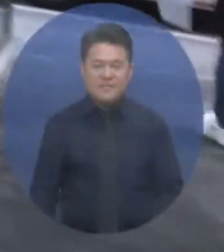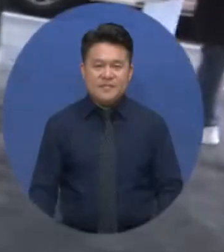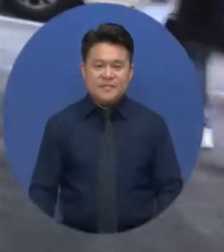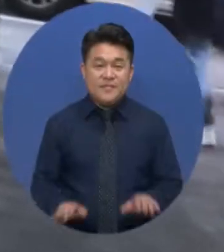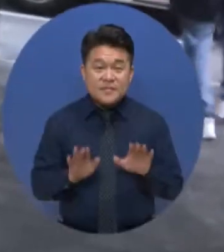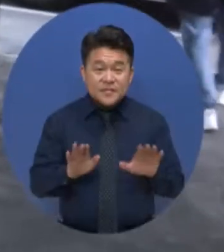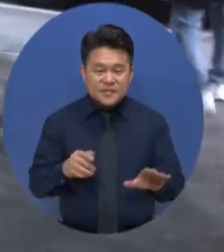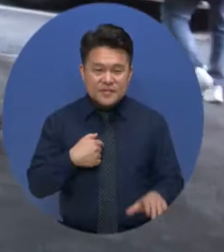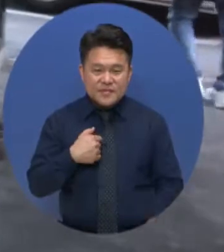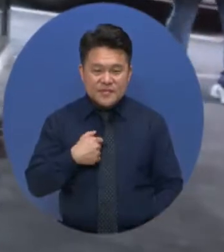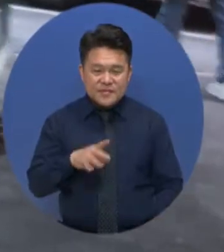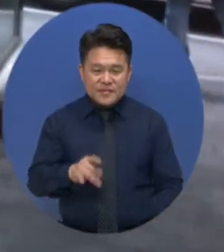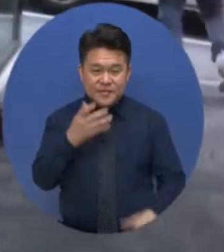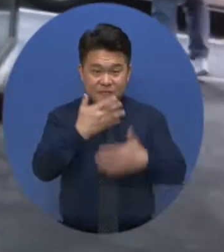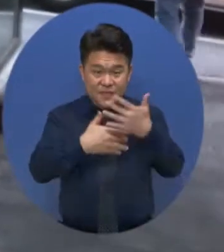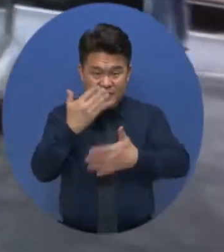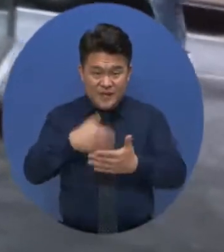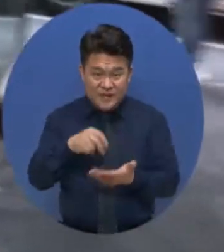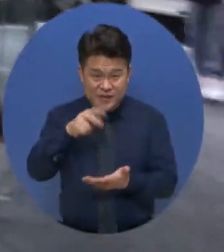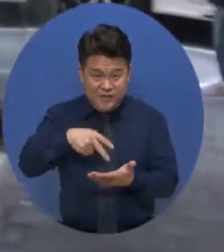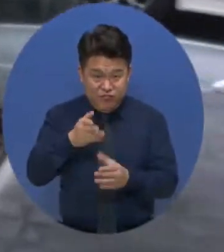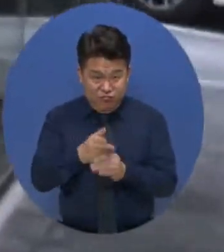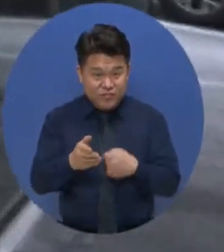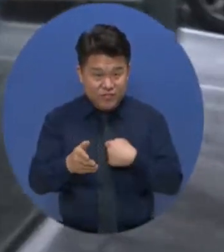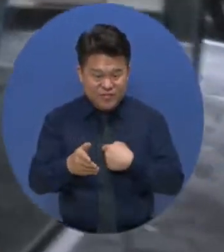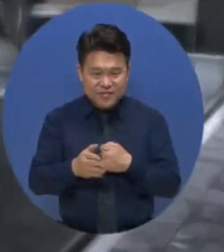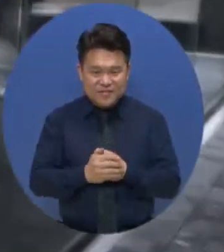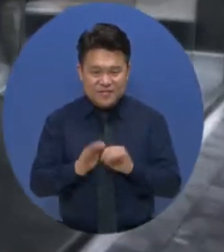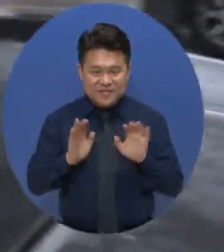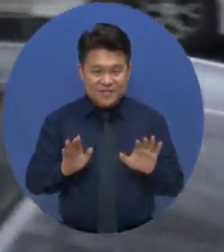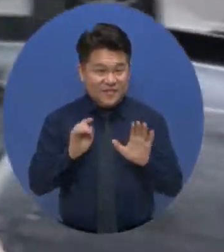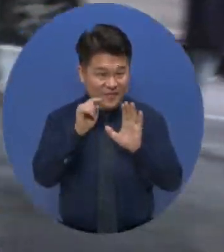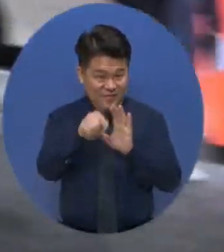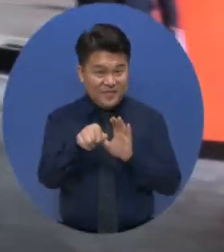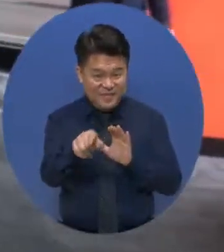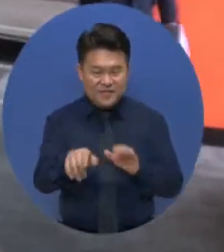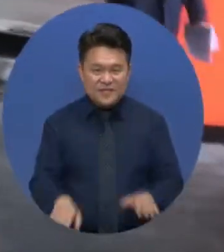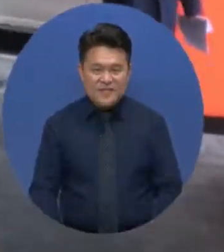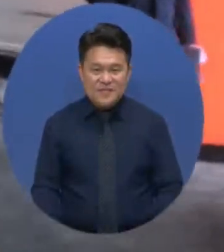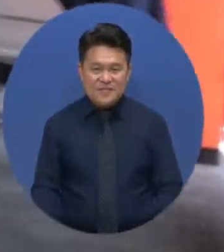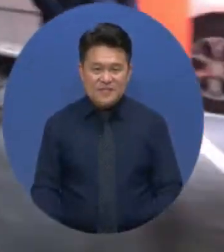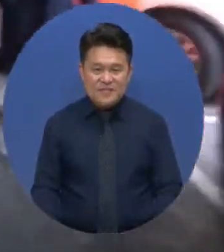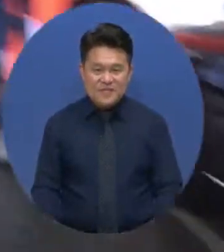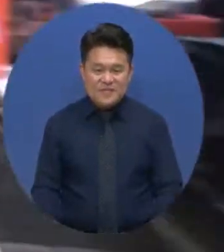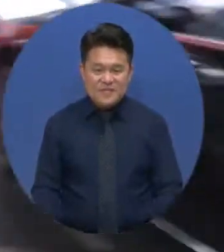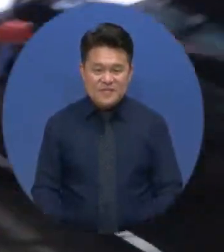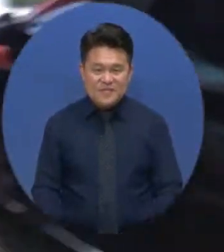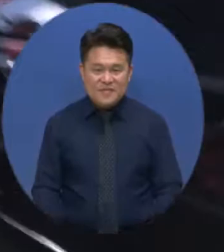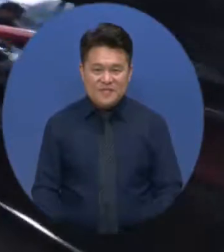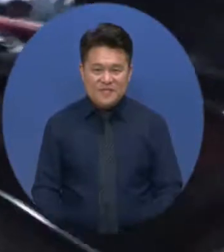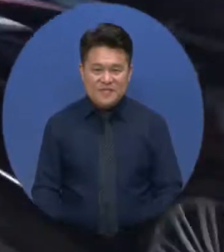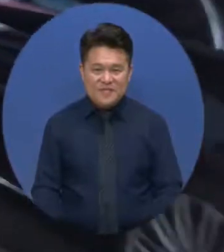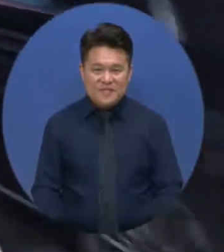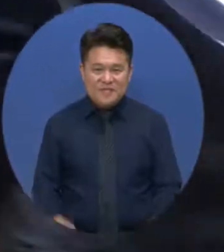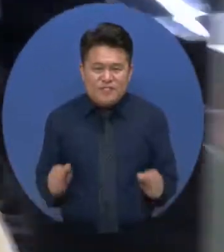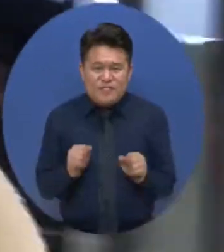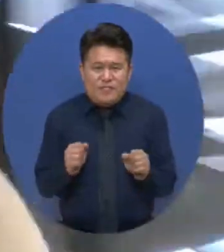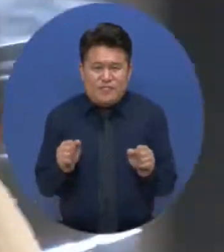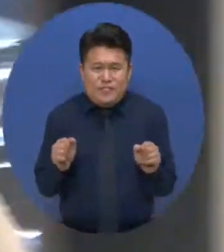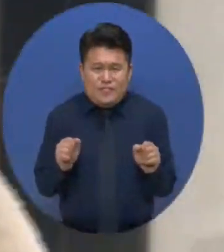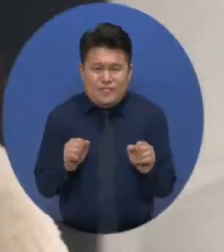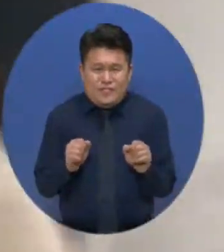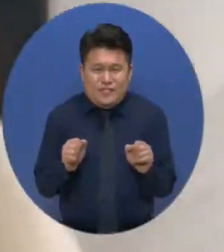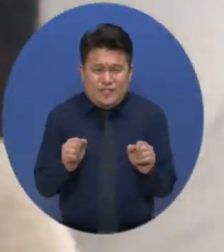여러분 오늘은 첫 영화 데뷔 리딩이거든요. 그래서 이제 지금 들어갈 건데요. 진짜 너무